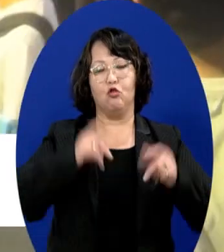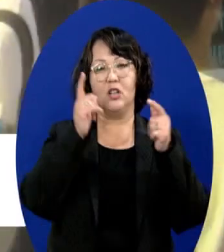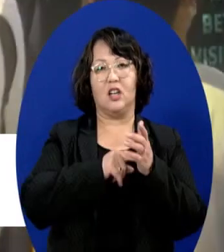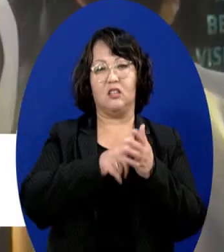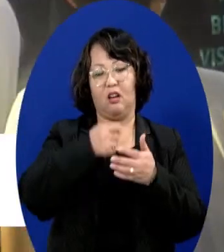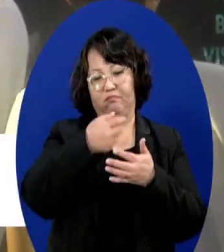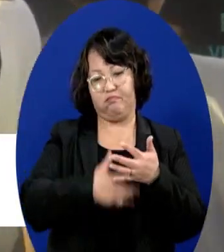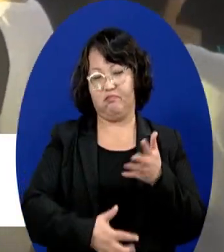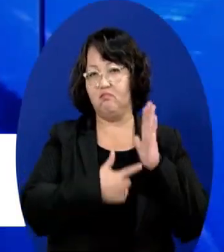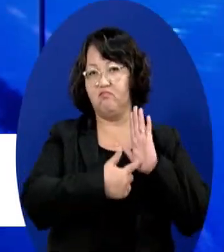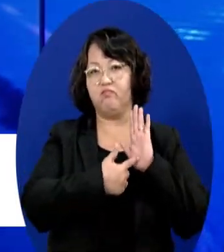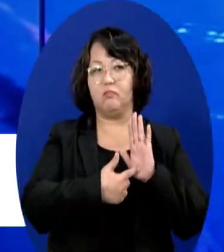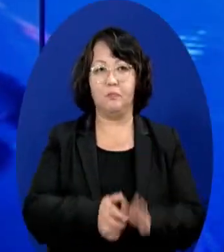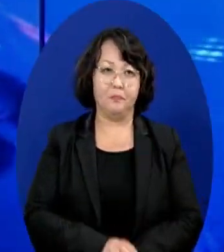байна.